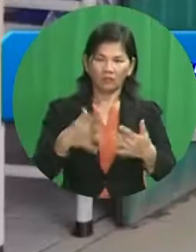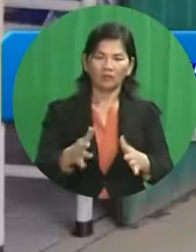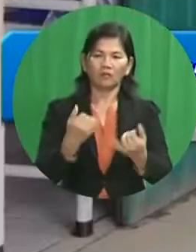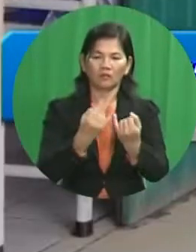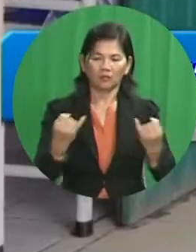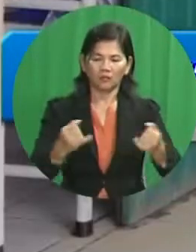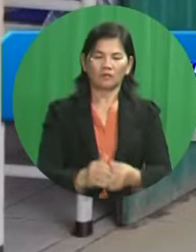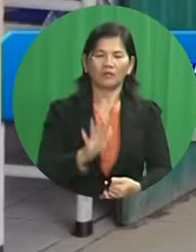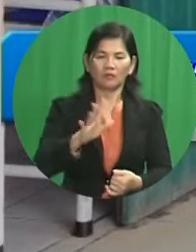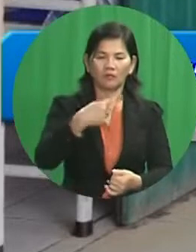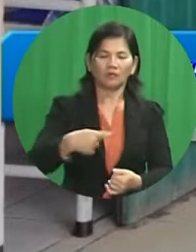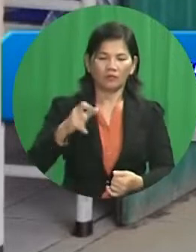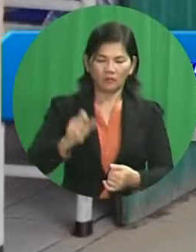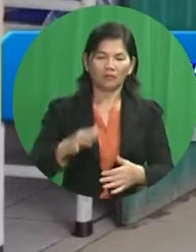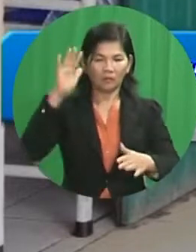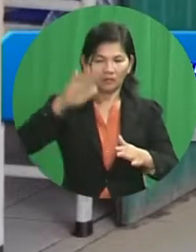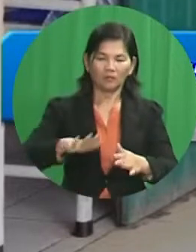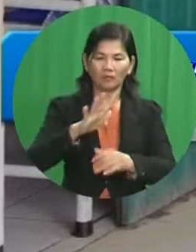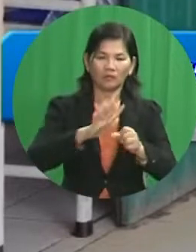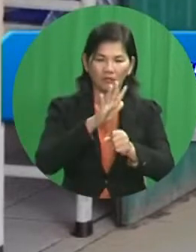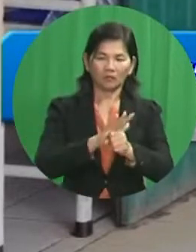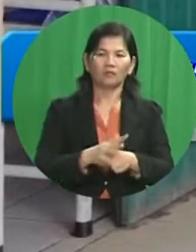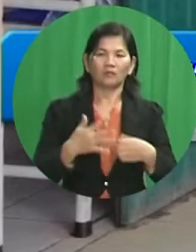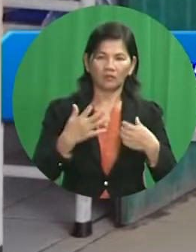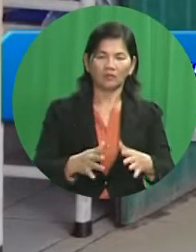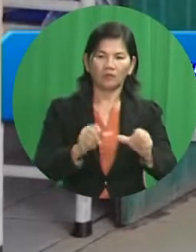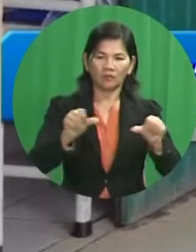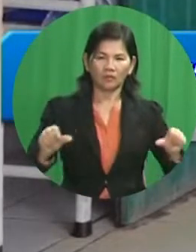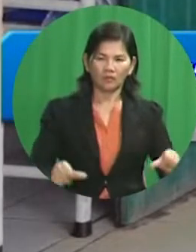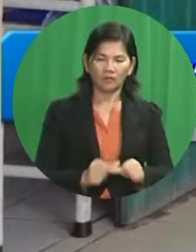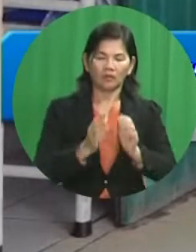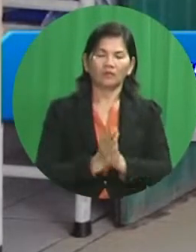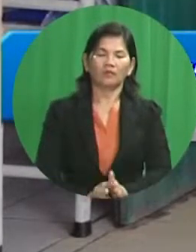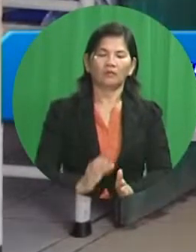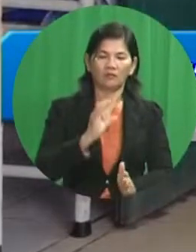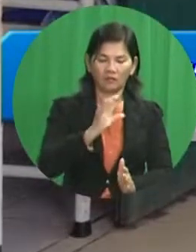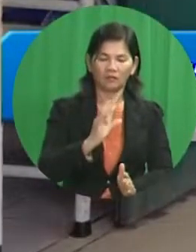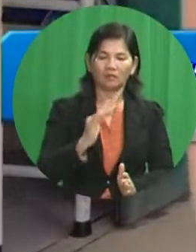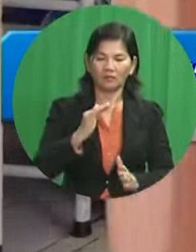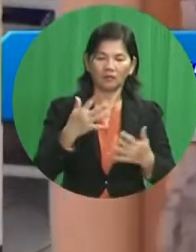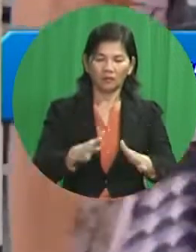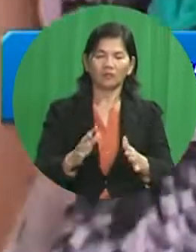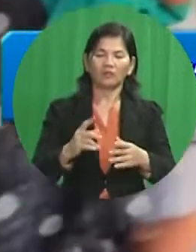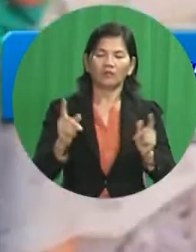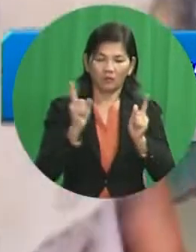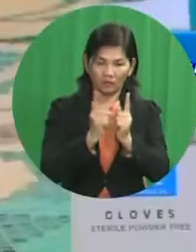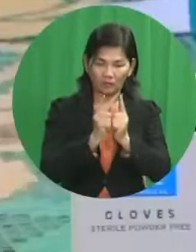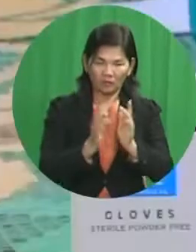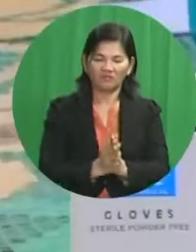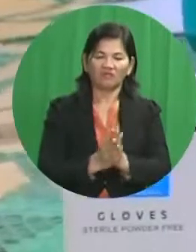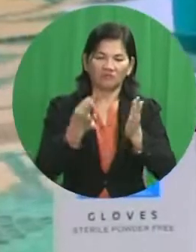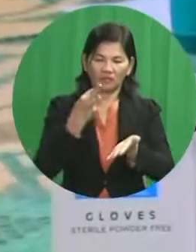កុមារជាង 5,000 នាក់ដែលមានអាយុក្រោម 5 ឆ្នាំនៅក្នុងតំបន់នៅសូម៉ាលីត្រូវបានគេរកឃើញថាជួបទៅនឹងបញ្ហាក